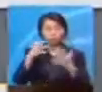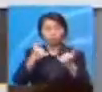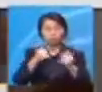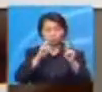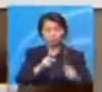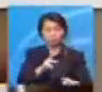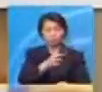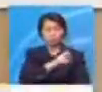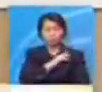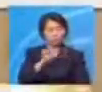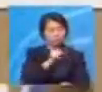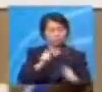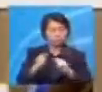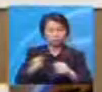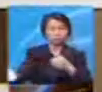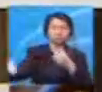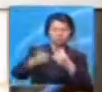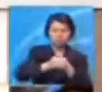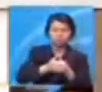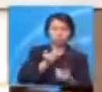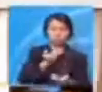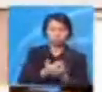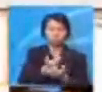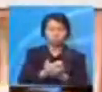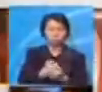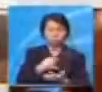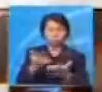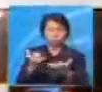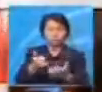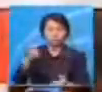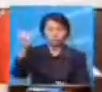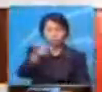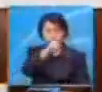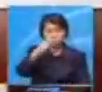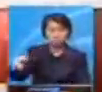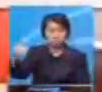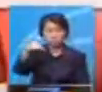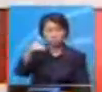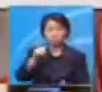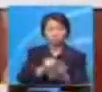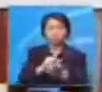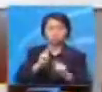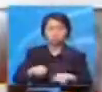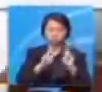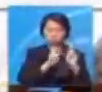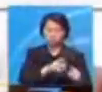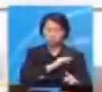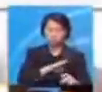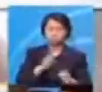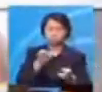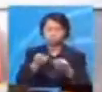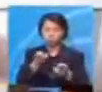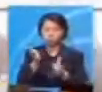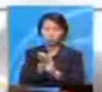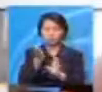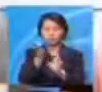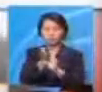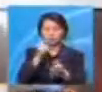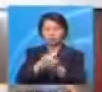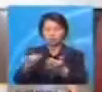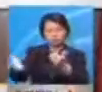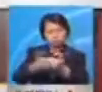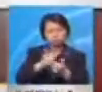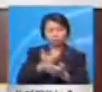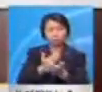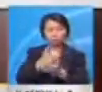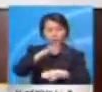Kementerian ambil tindakan untuk refund balik flight yang nak cancel Kalau boleh pihak Kementerian berurusan dengan pihak bank untuk refund balik duit mengikut